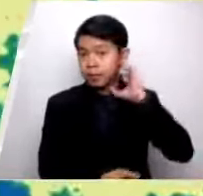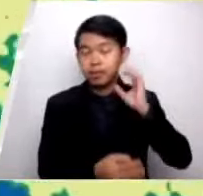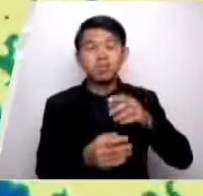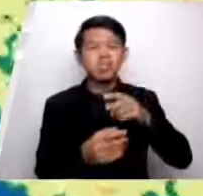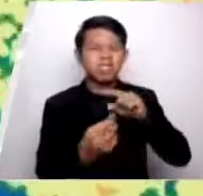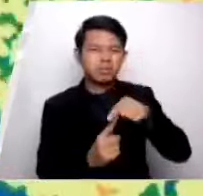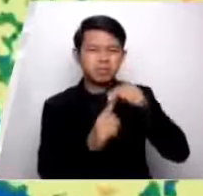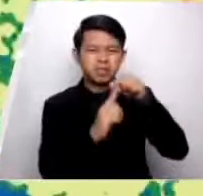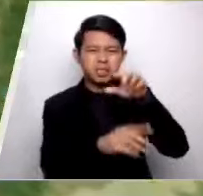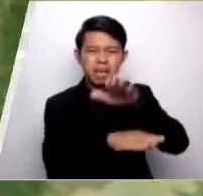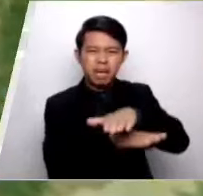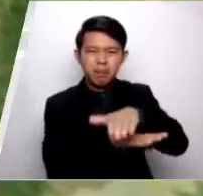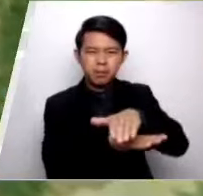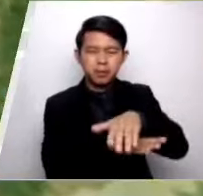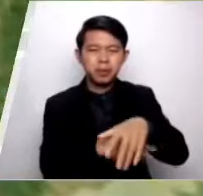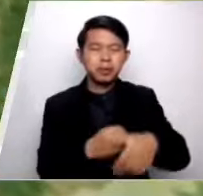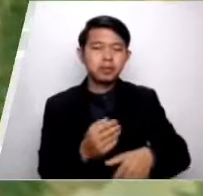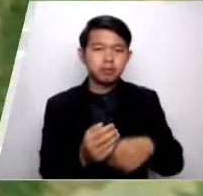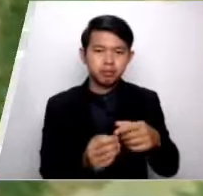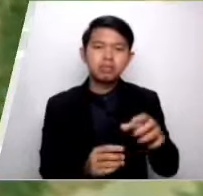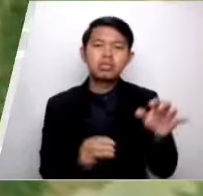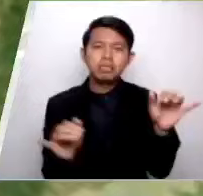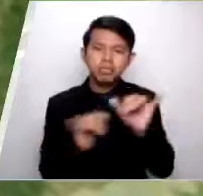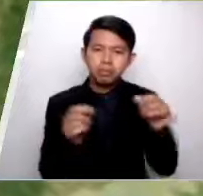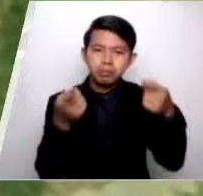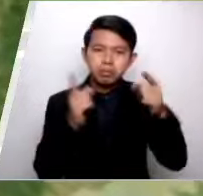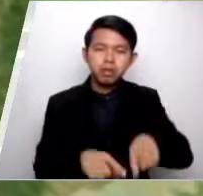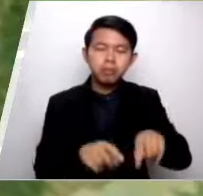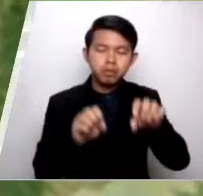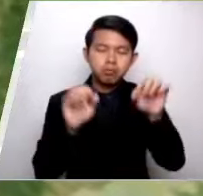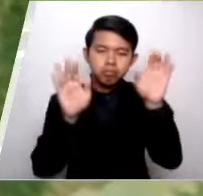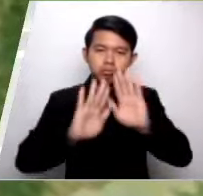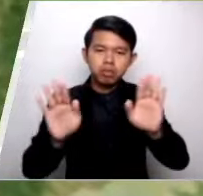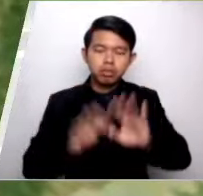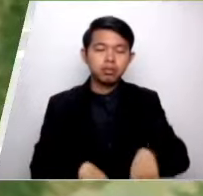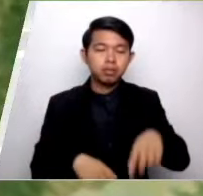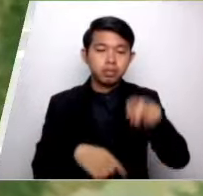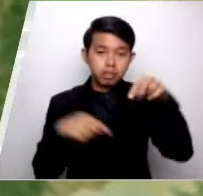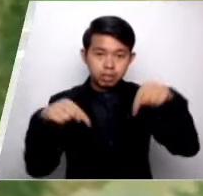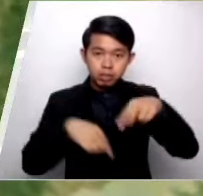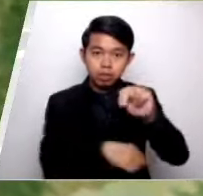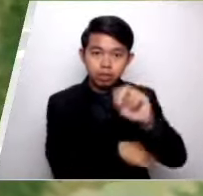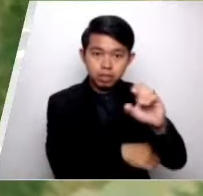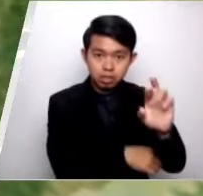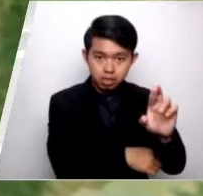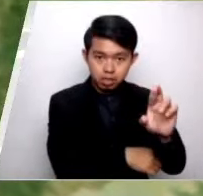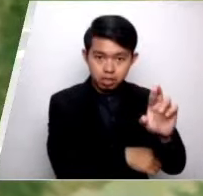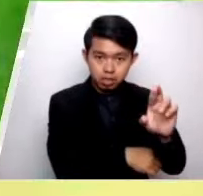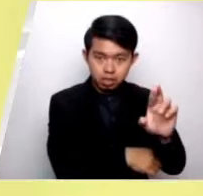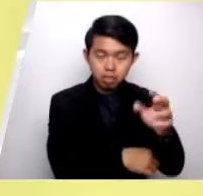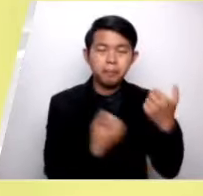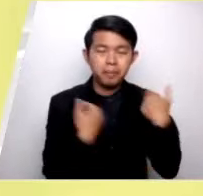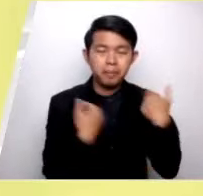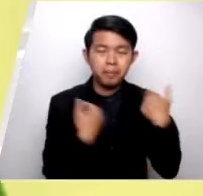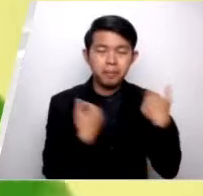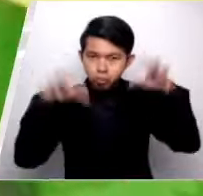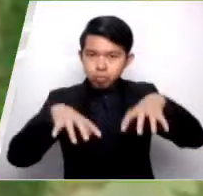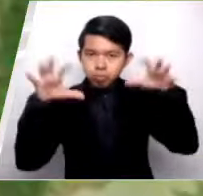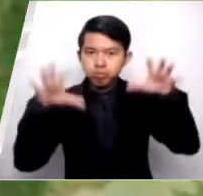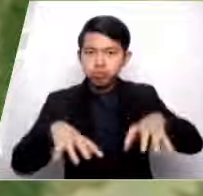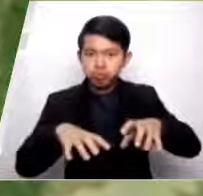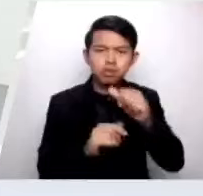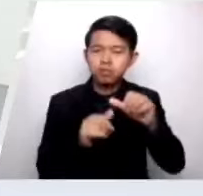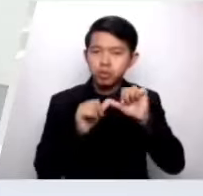Linggo. Sa Metro Manila, may tsansa pa rin ng ulan, lalo sa hapon, pero di na tuloy-tuloy at malawakan.